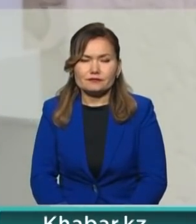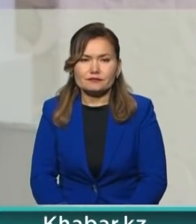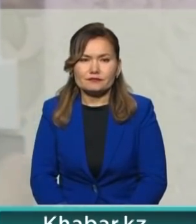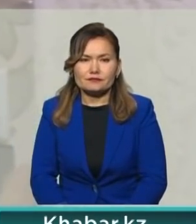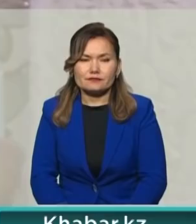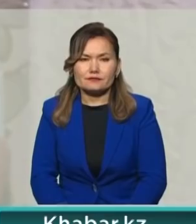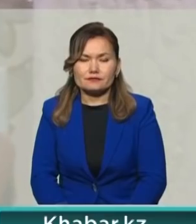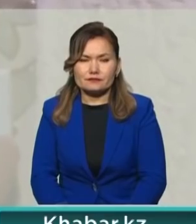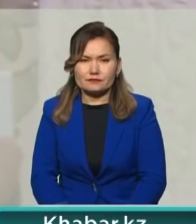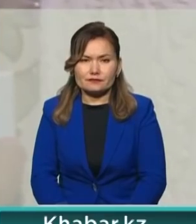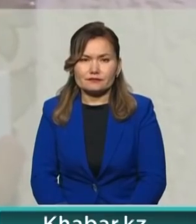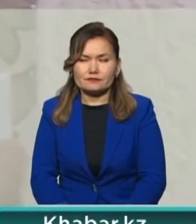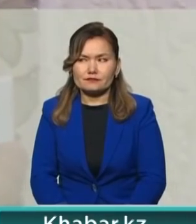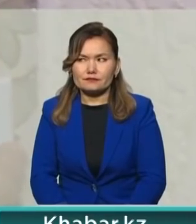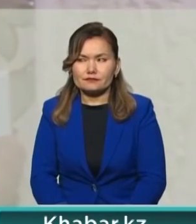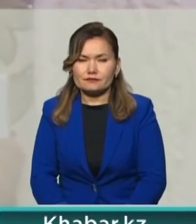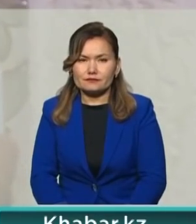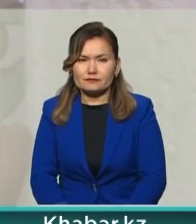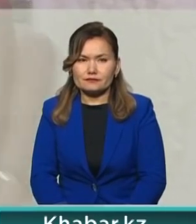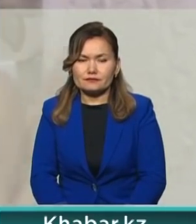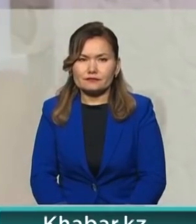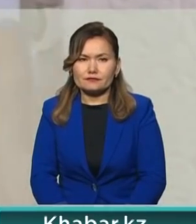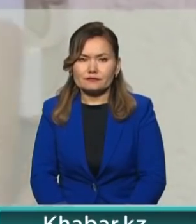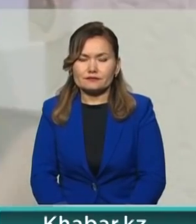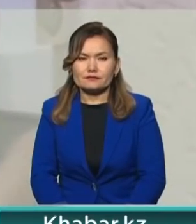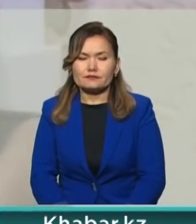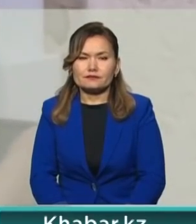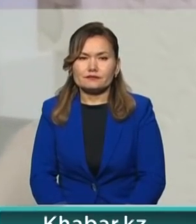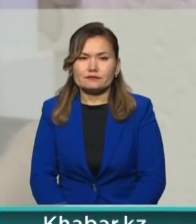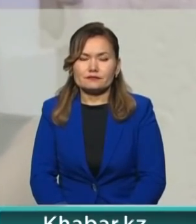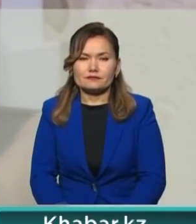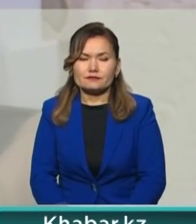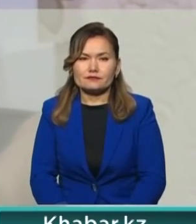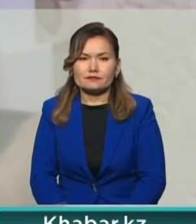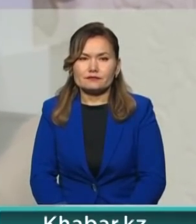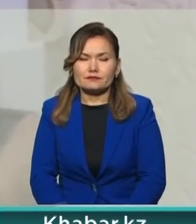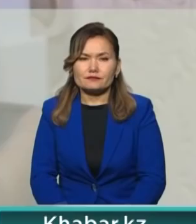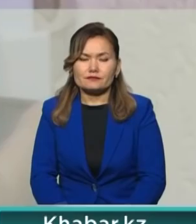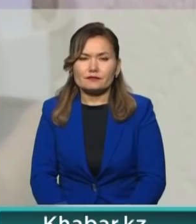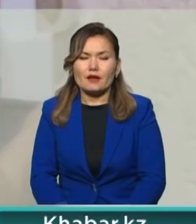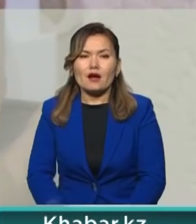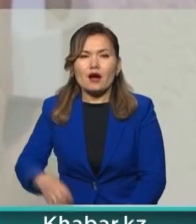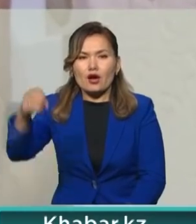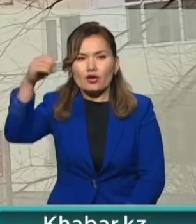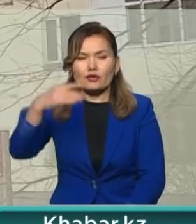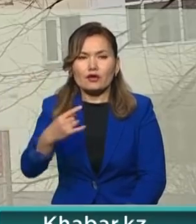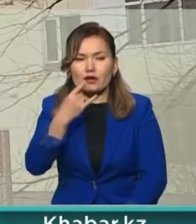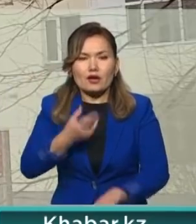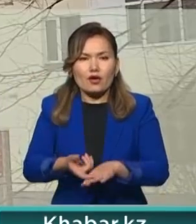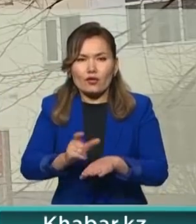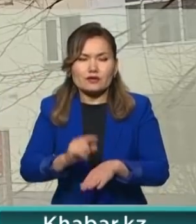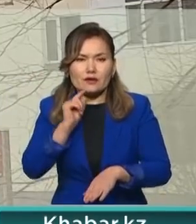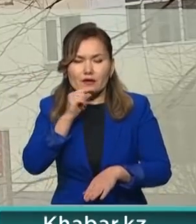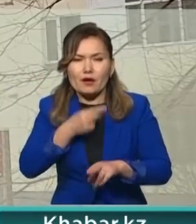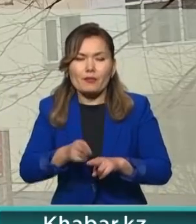164,6 киловатт. Совместно с солнечной энергией 325. То есть разница вот этих – это экономия. Көп